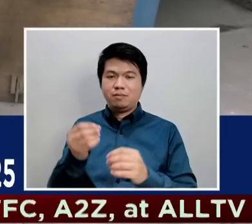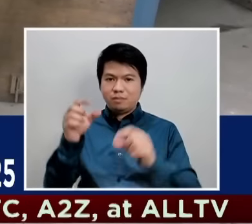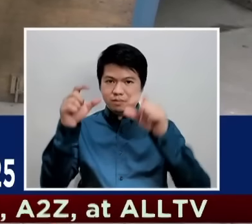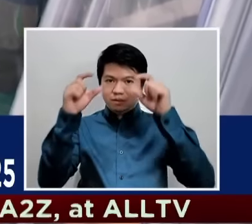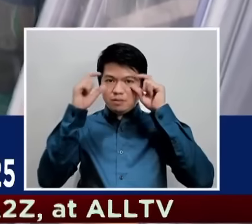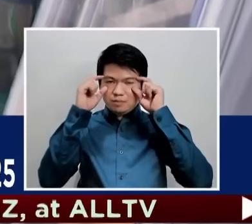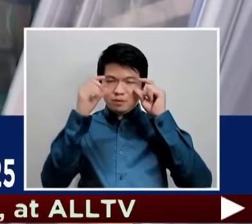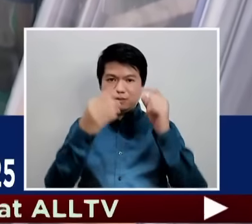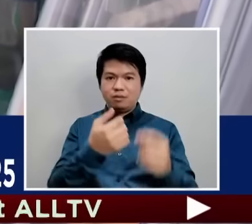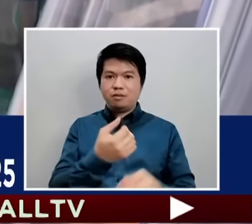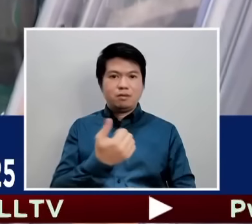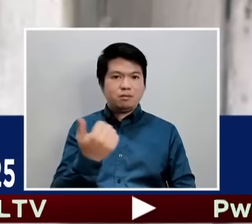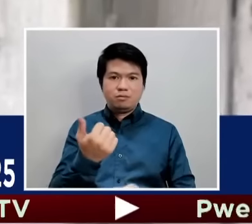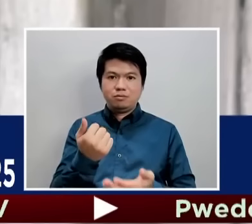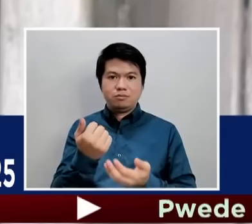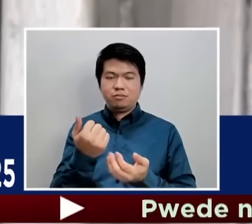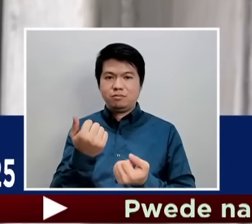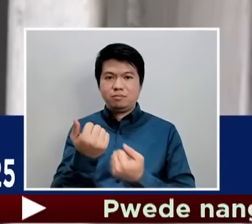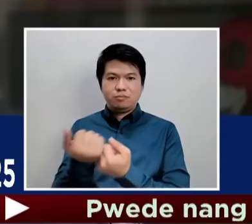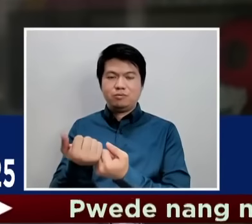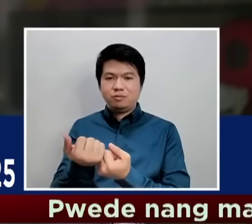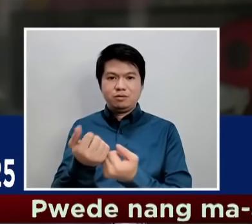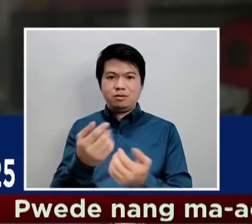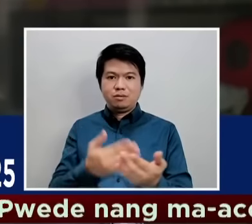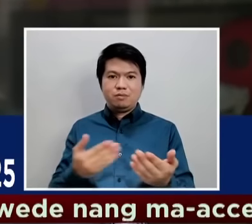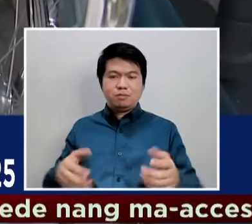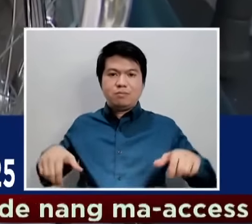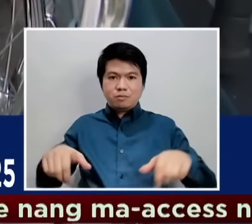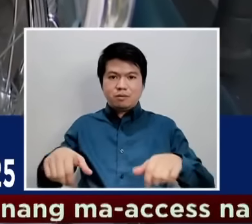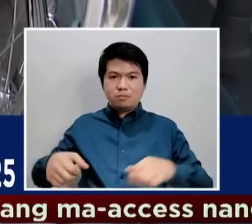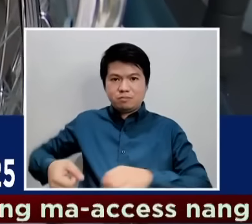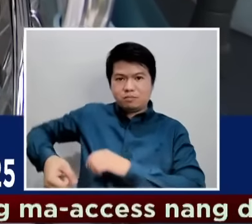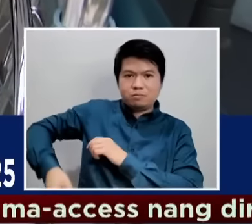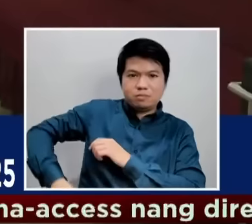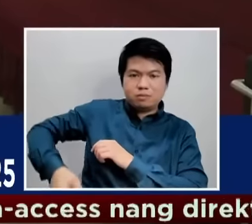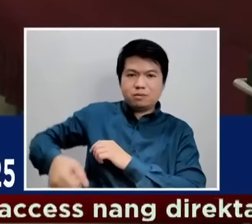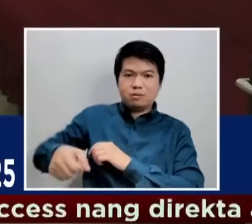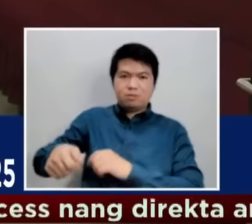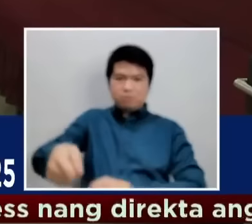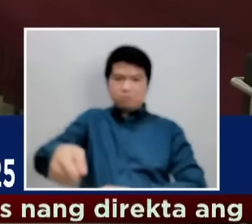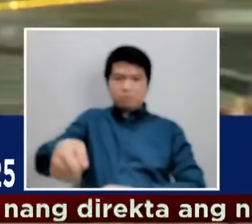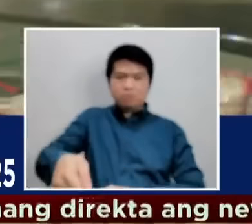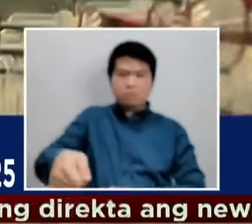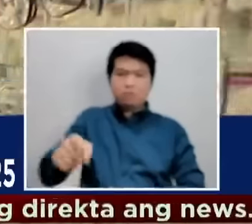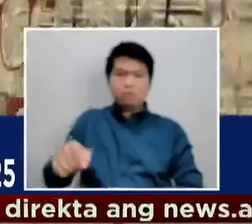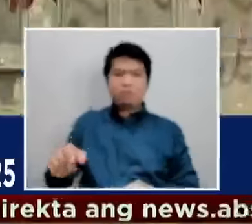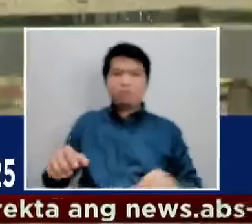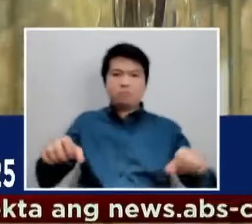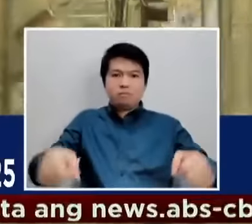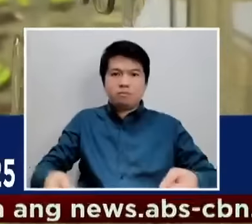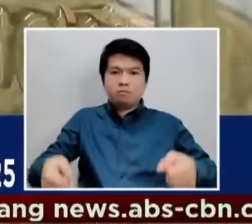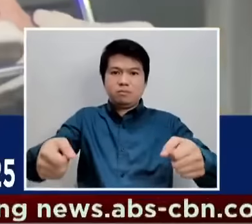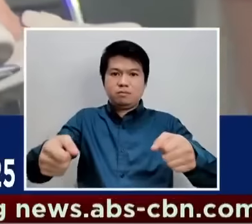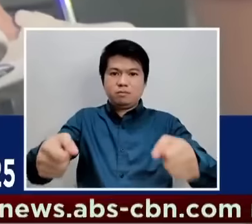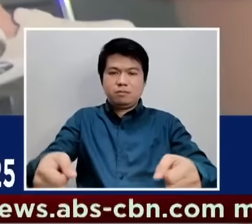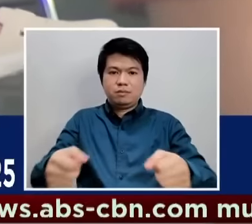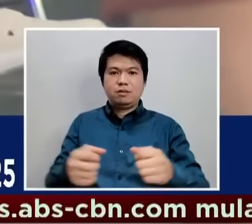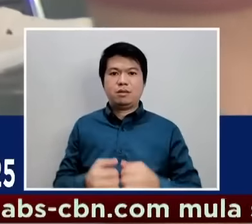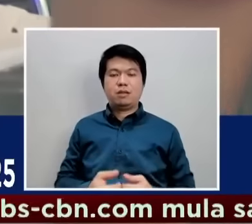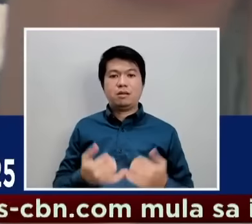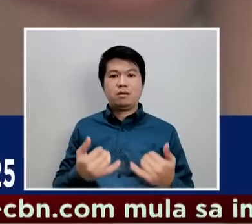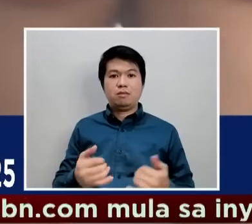assistive device tulad ng wheelchair, saklay, tungkod at walker. Sa ngayon, low vision glasses pa lang